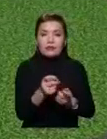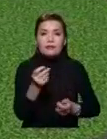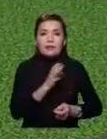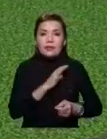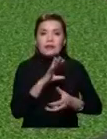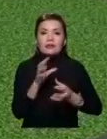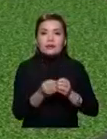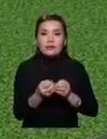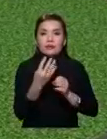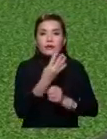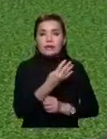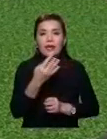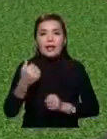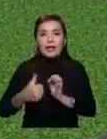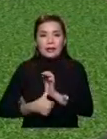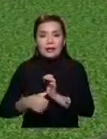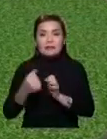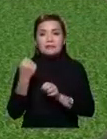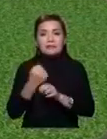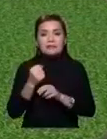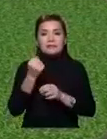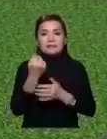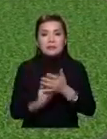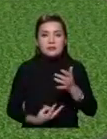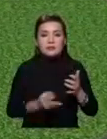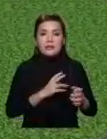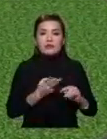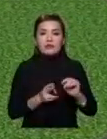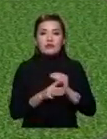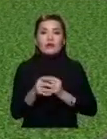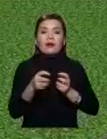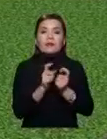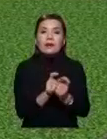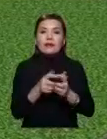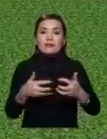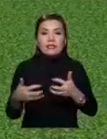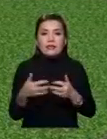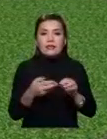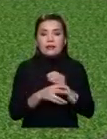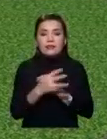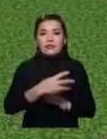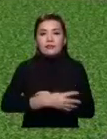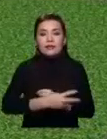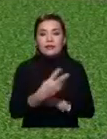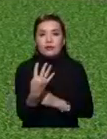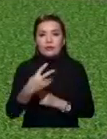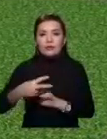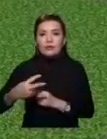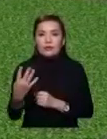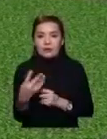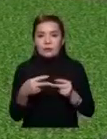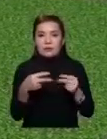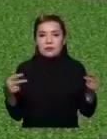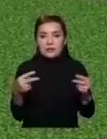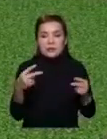сетте 4-6 есебімен жеңілді. Командалар арасындағы жекпе-жектегі есеп 24-24 болып, тең